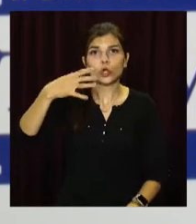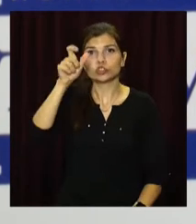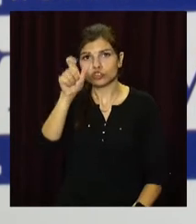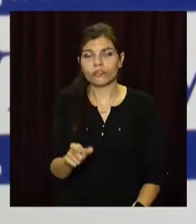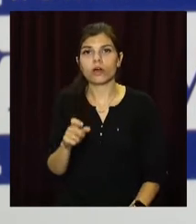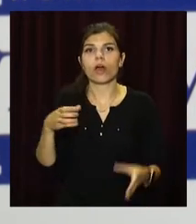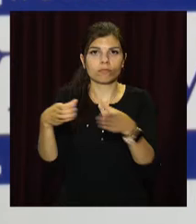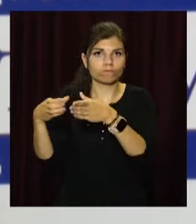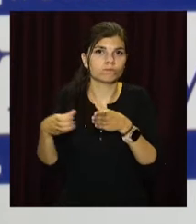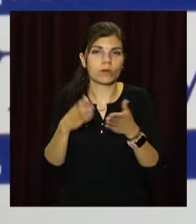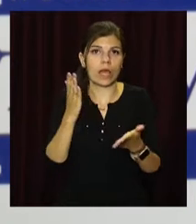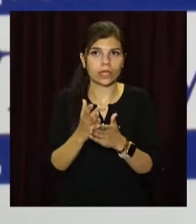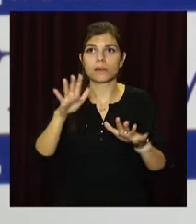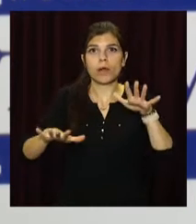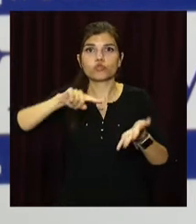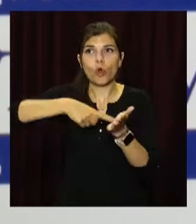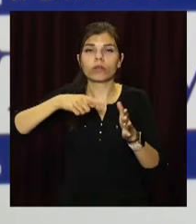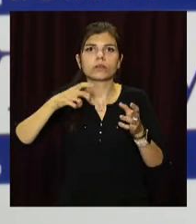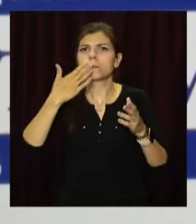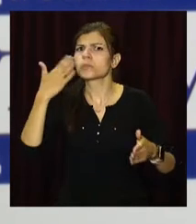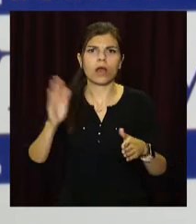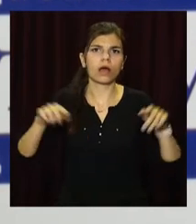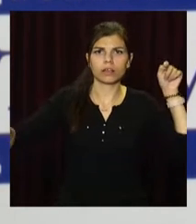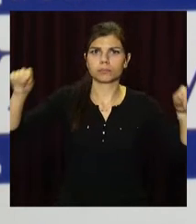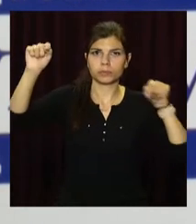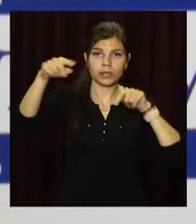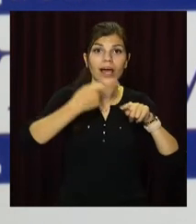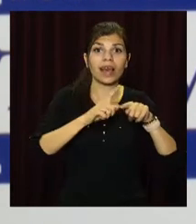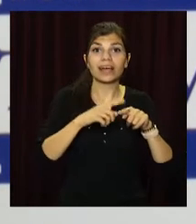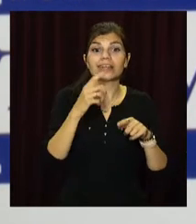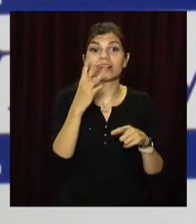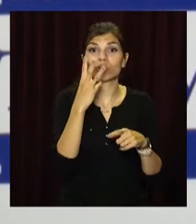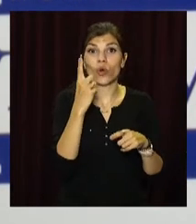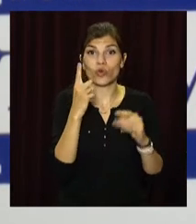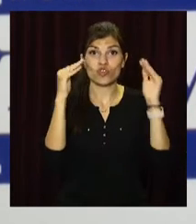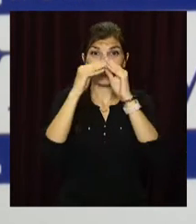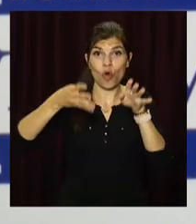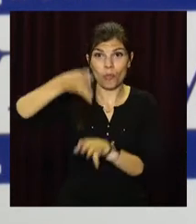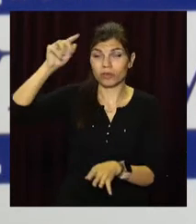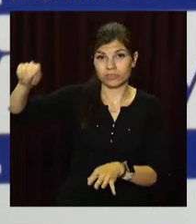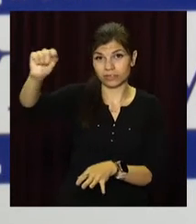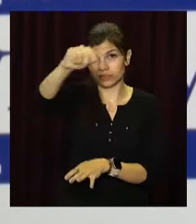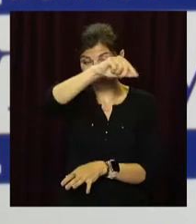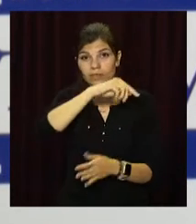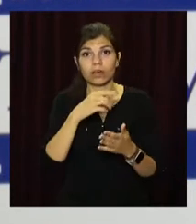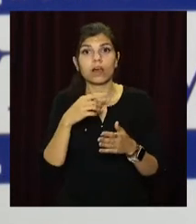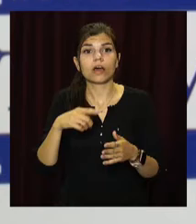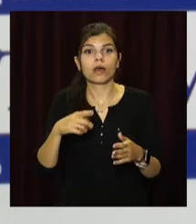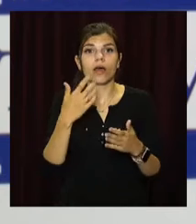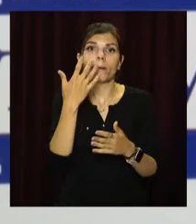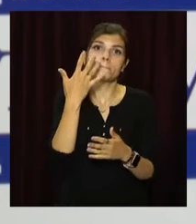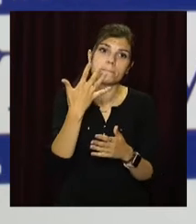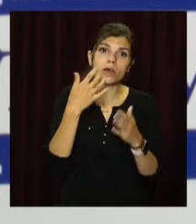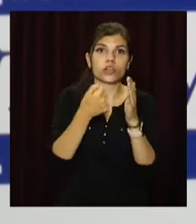чоловік особового складу. Рівень води цих 31 будинку складає близько від 5